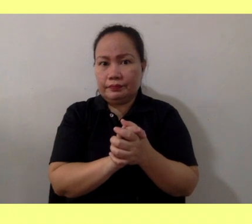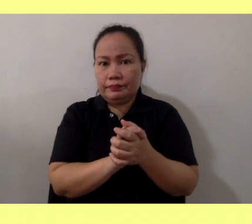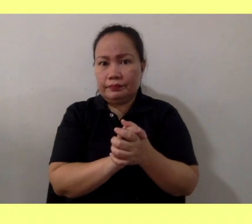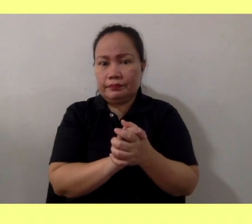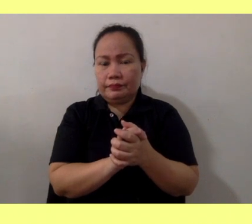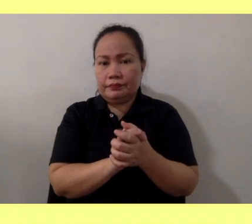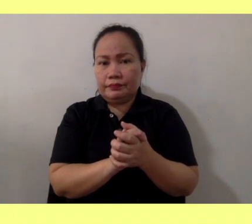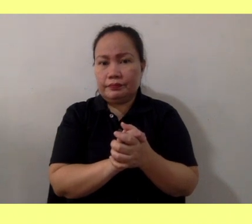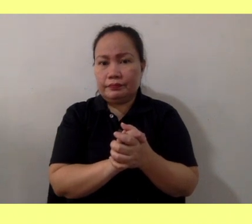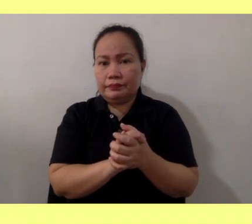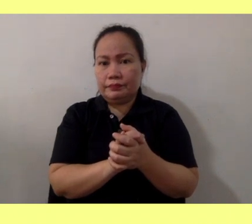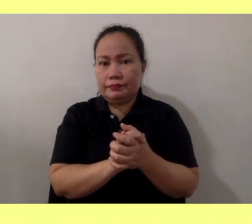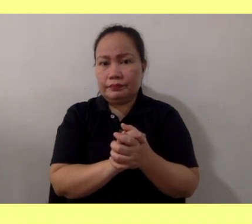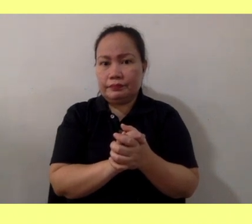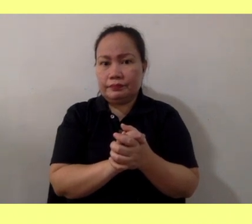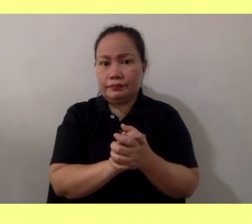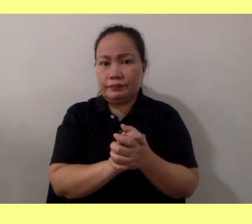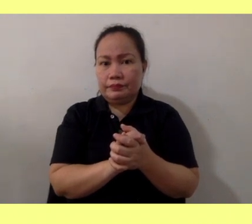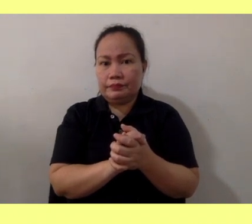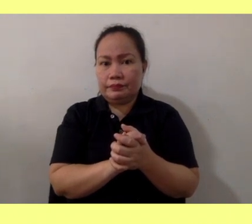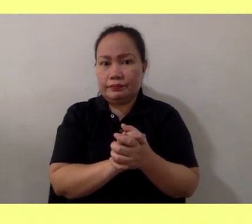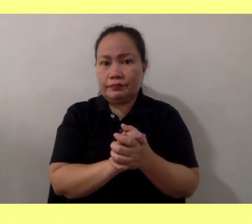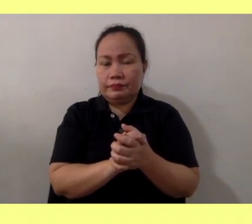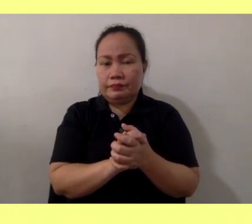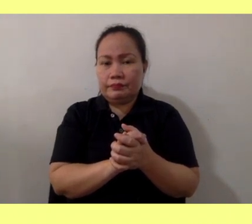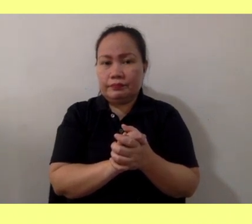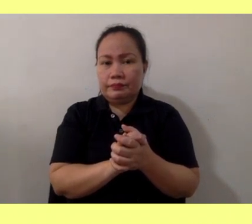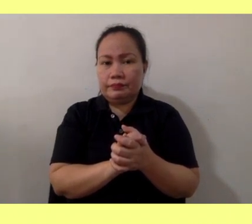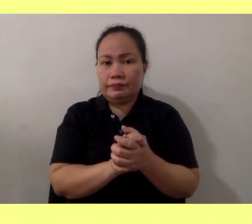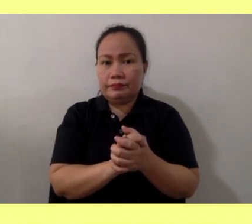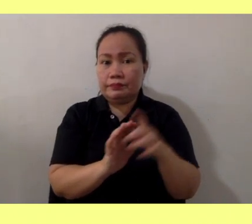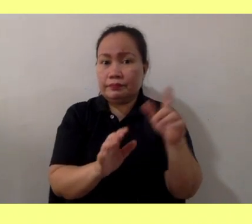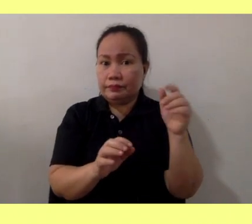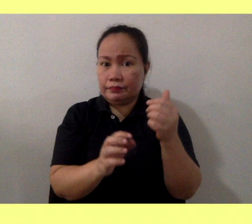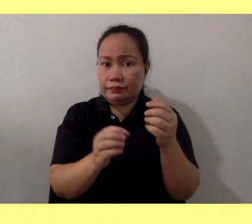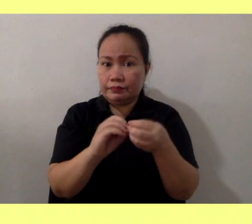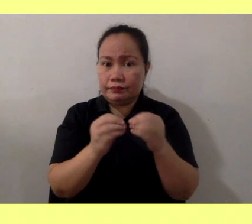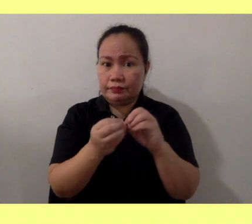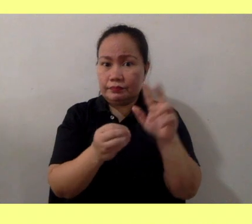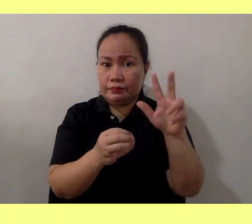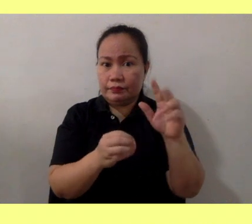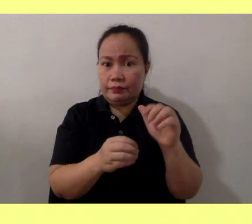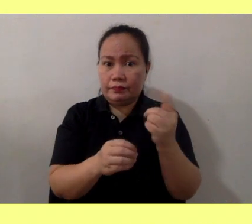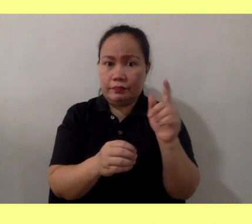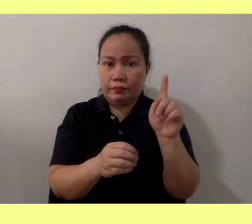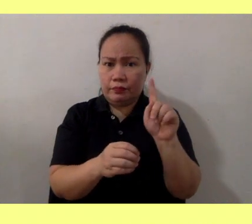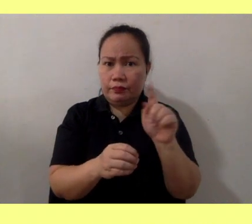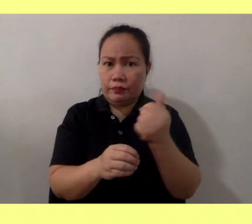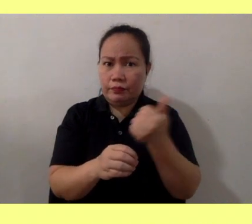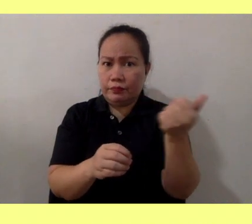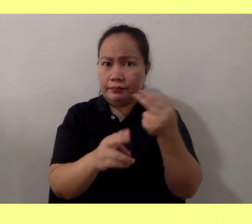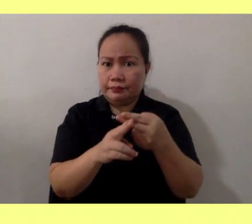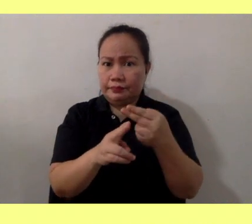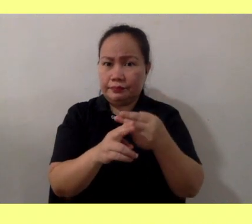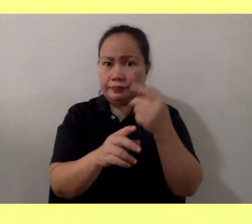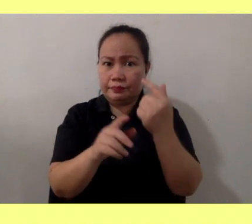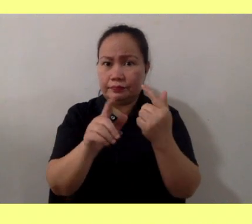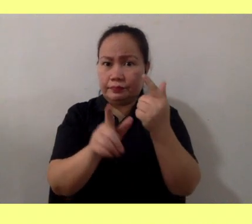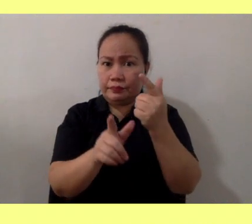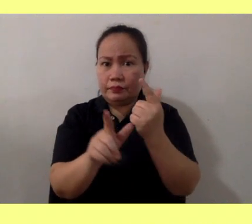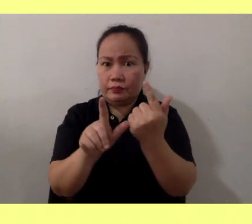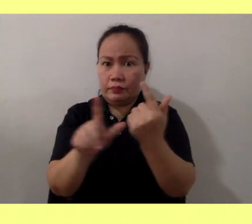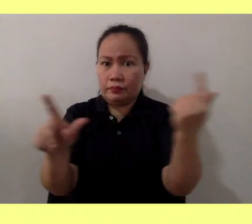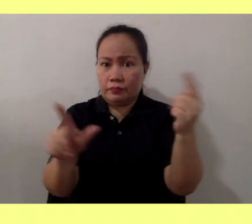pwede rin pong gumamit kayo ng symbol dito ha, ng line, para hindi nyo na isulat yung word na line. And then, what is the other name for